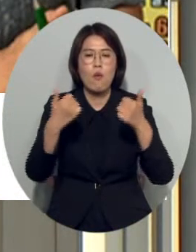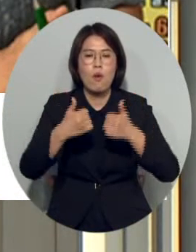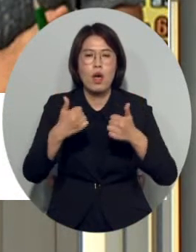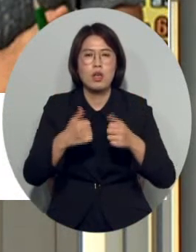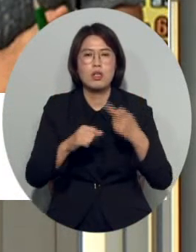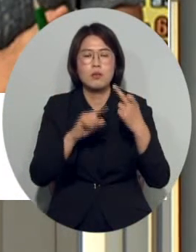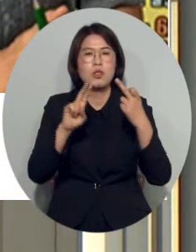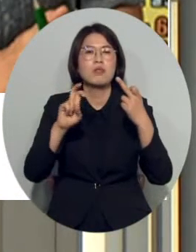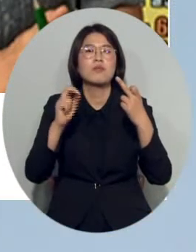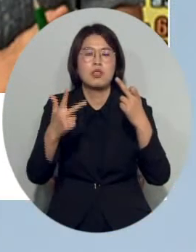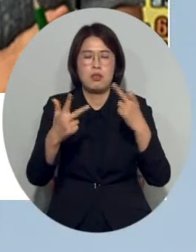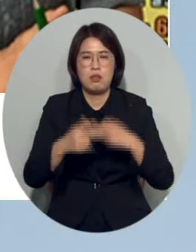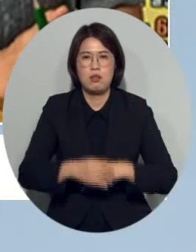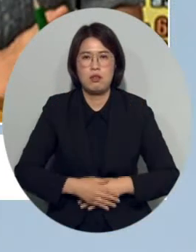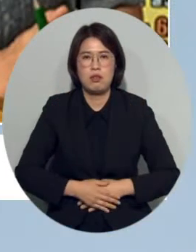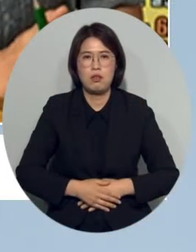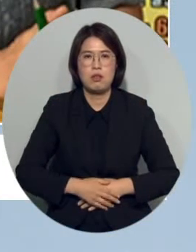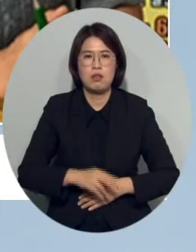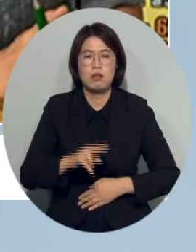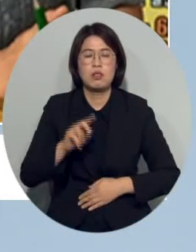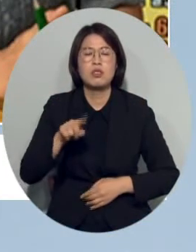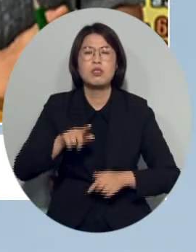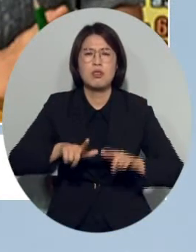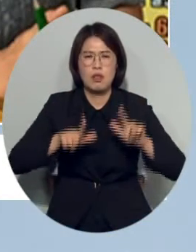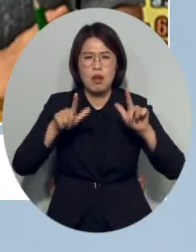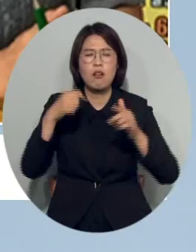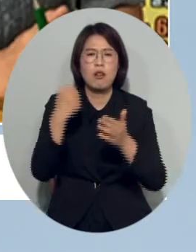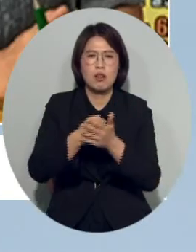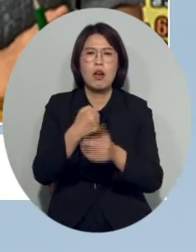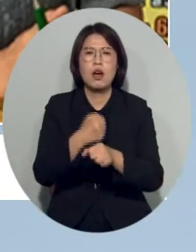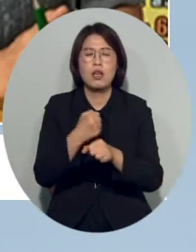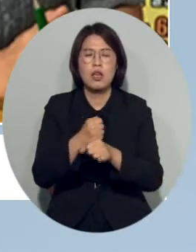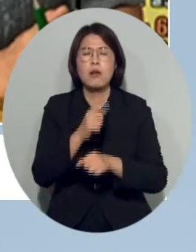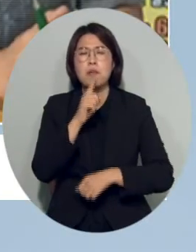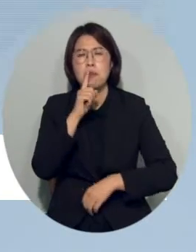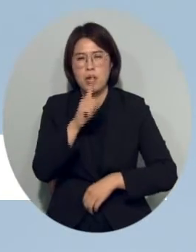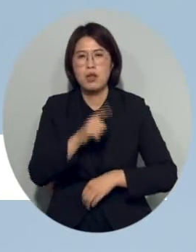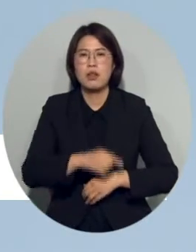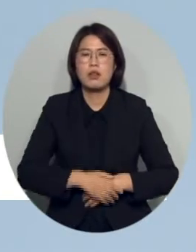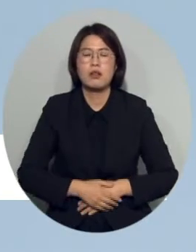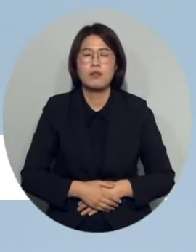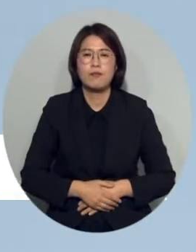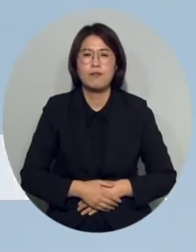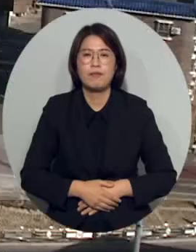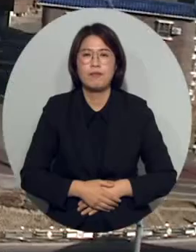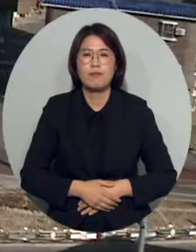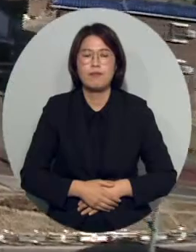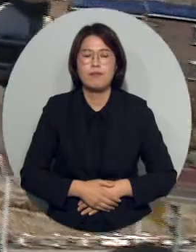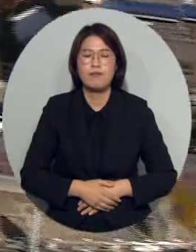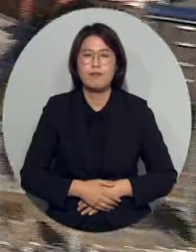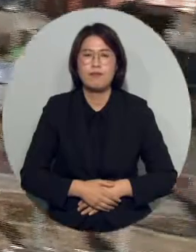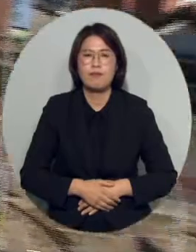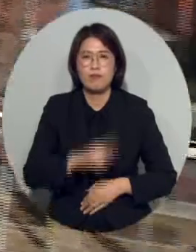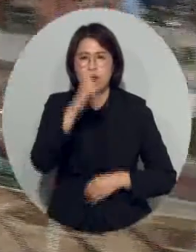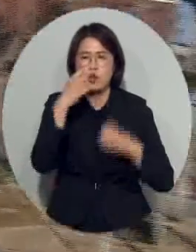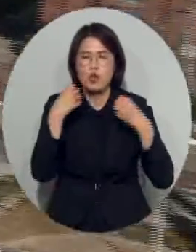27일로 지금 잡아 놨거든요 17일 날 그냥 이걸 하겠다 이런 걸로 밖에 안 보이거든요